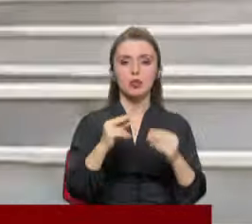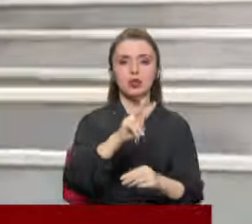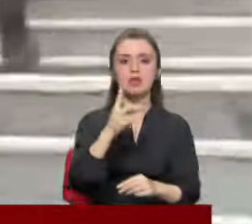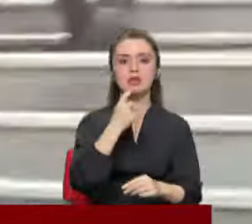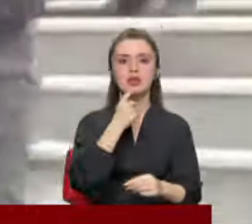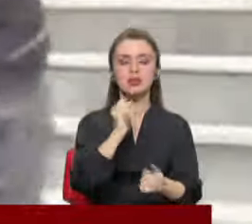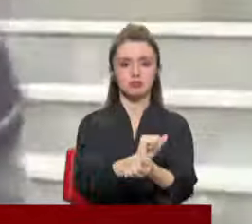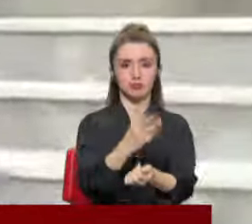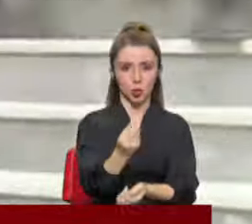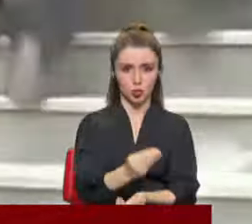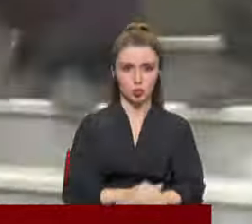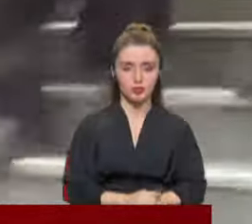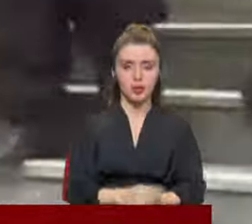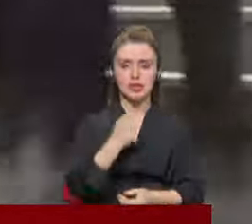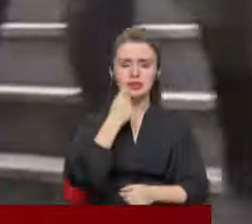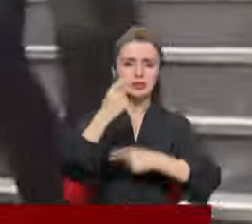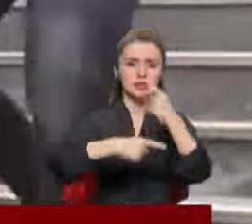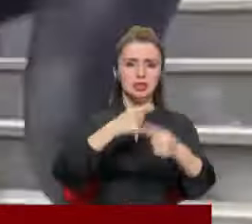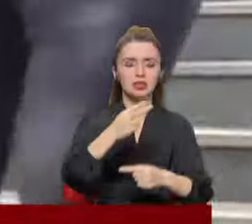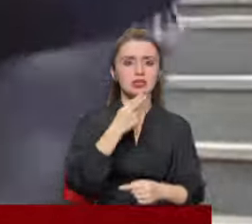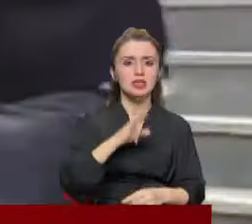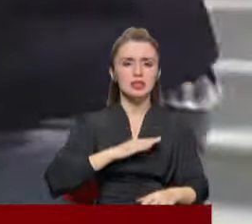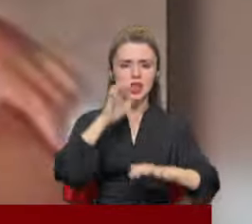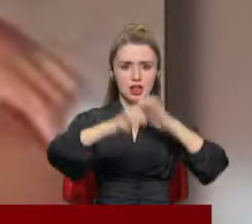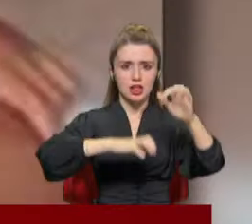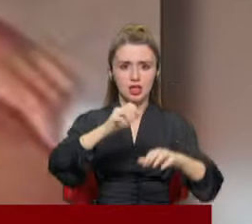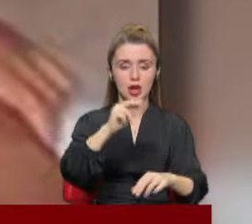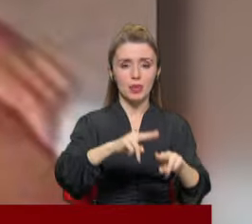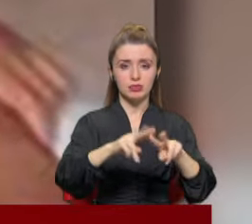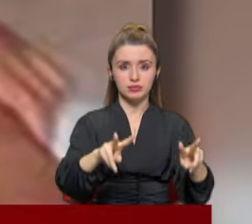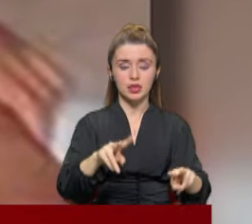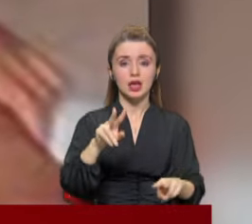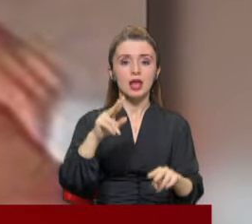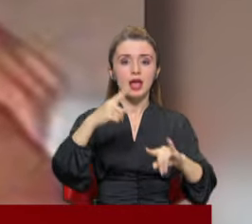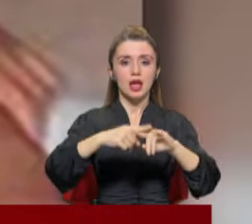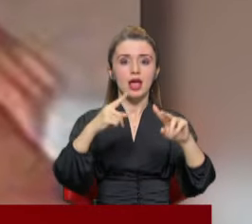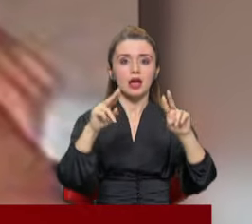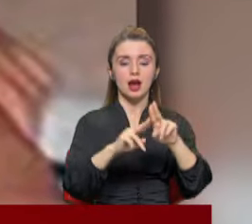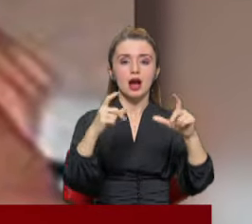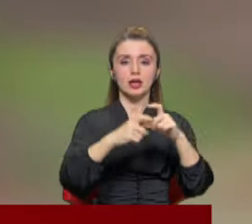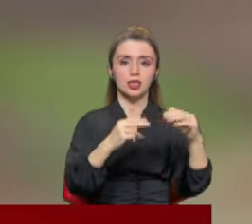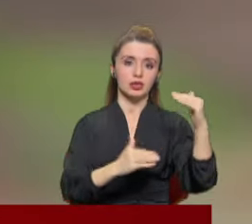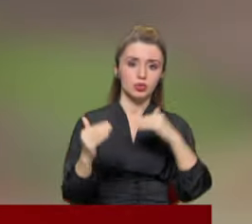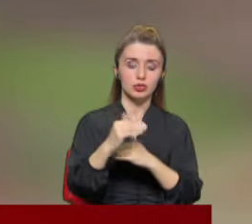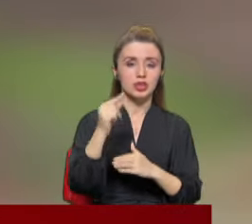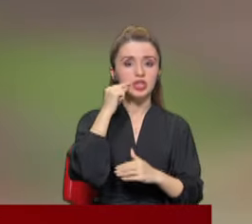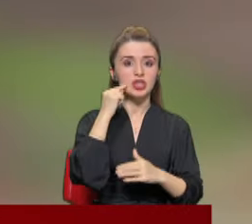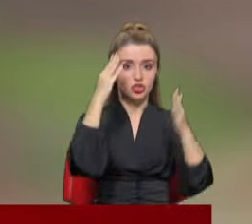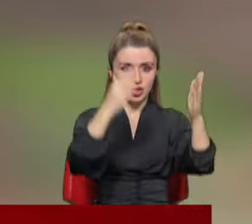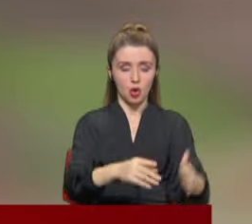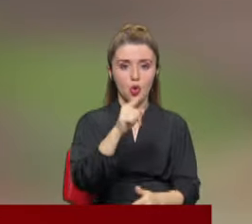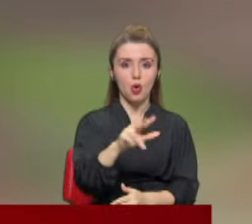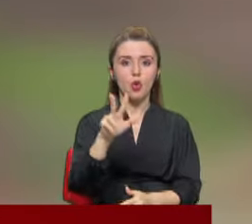yıl hapis cezası aldı. Yıllarca küçük kızı istismar eden HKG'den 23 yaş büyük o tarikat üyesi Kadir İstekli'ye